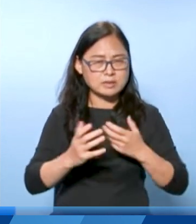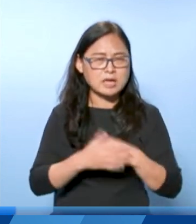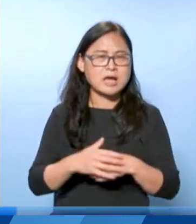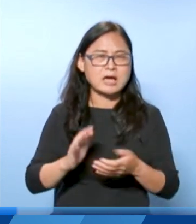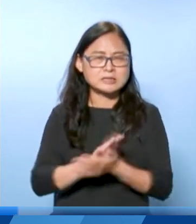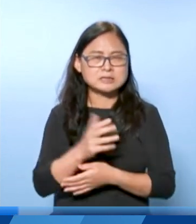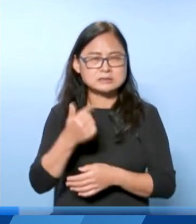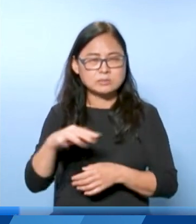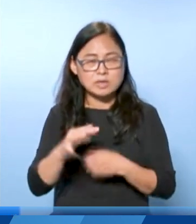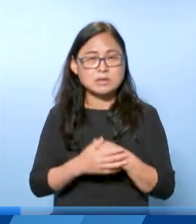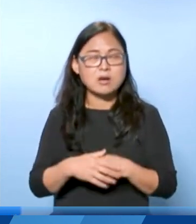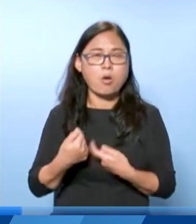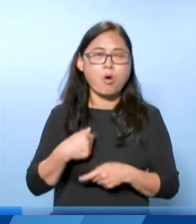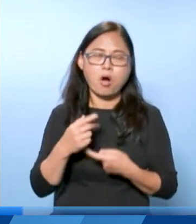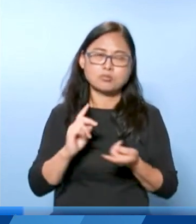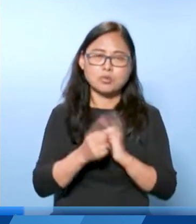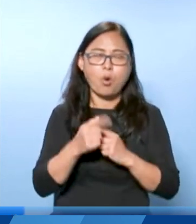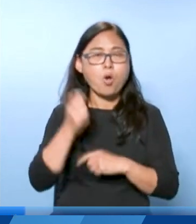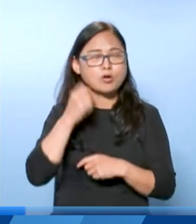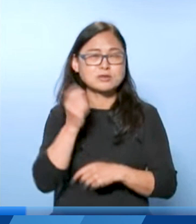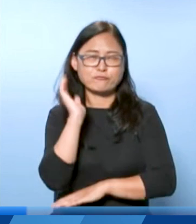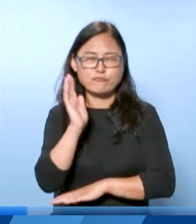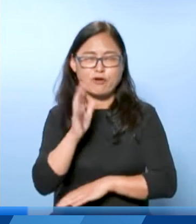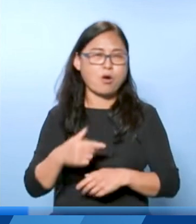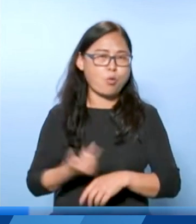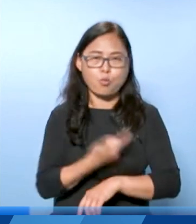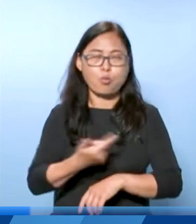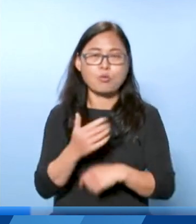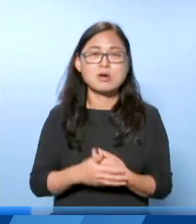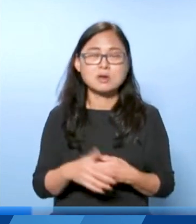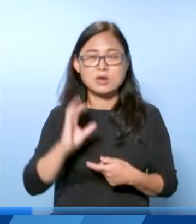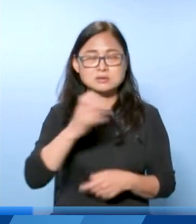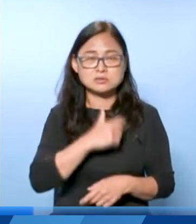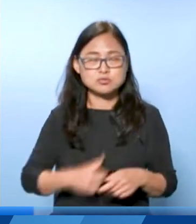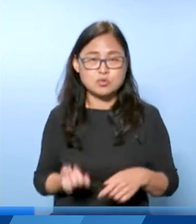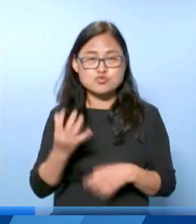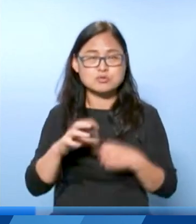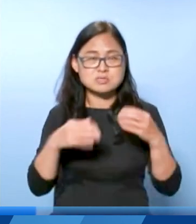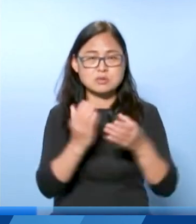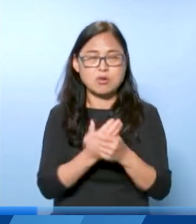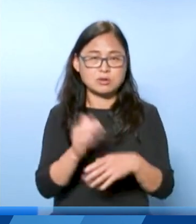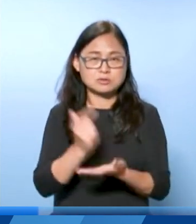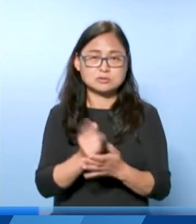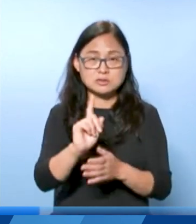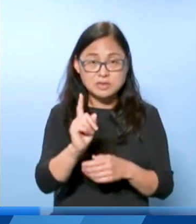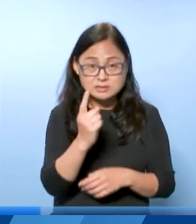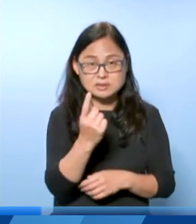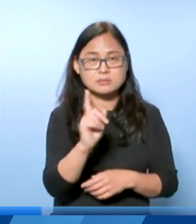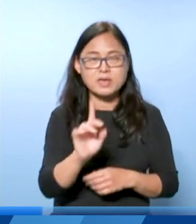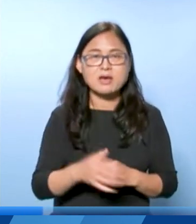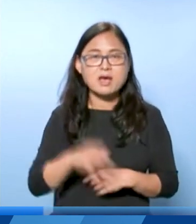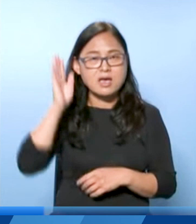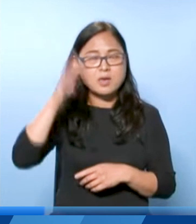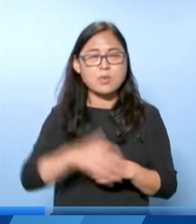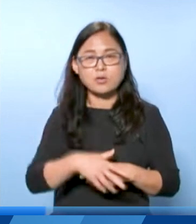長期都是為女性發聲。今天陳萬琪議員的原議案的其中一個重點就是希望政府成